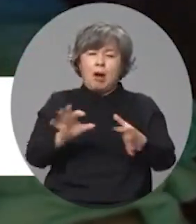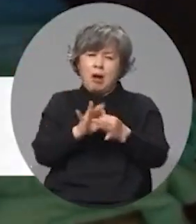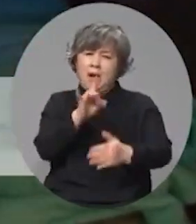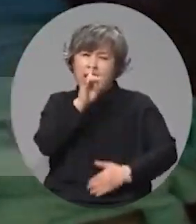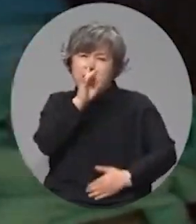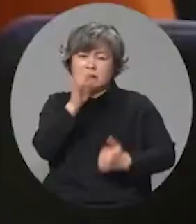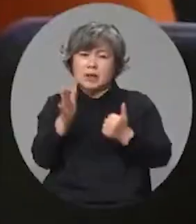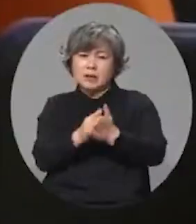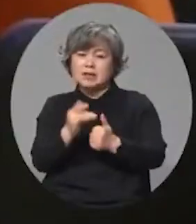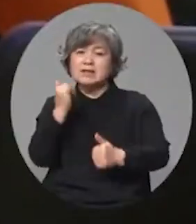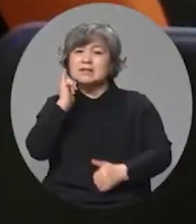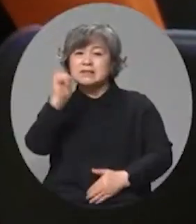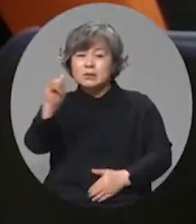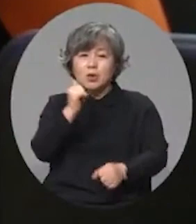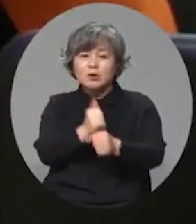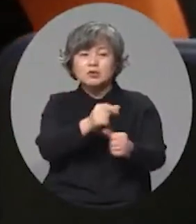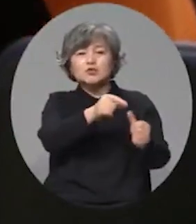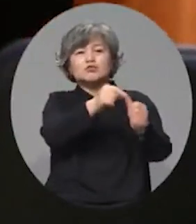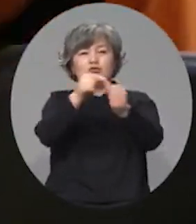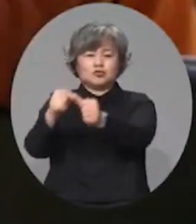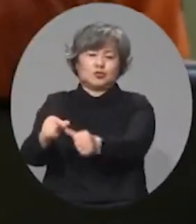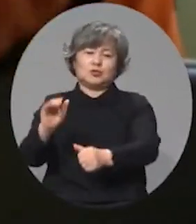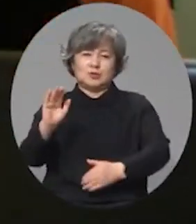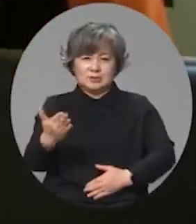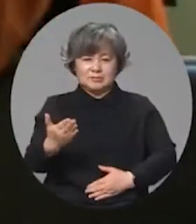안된다는 지인의 쉬는 거로 구조됐습니다